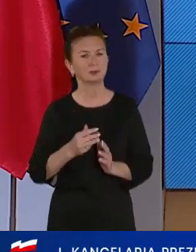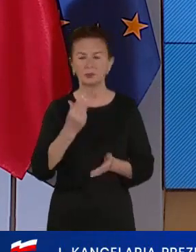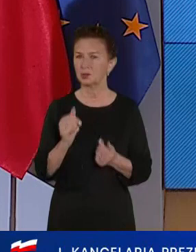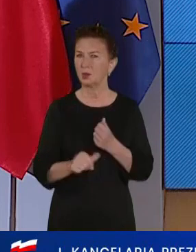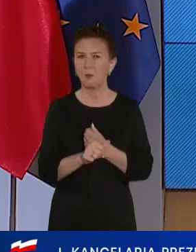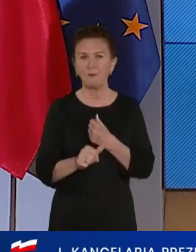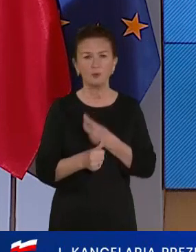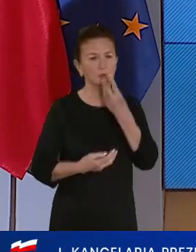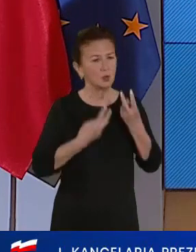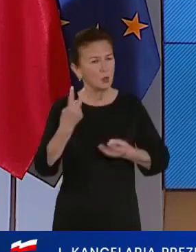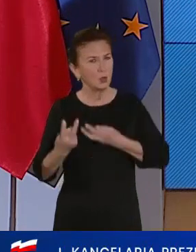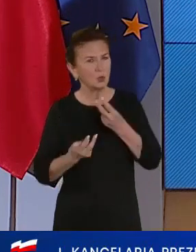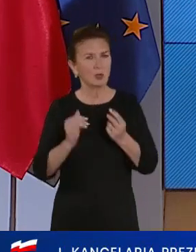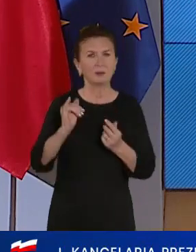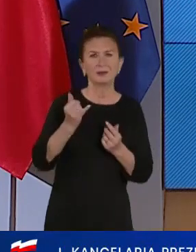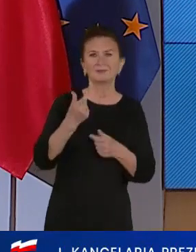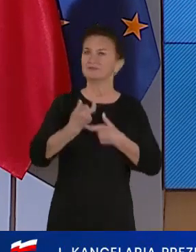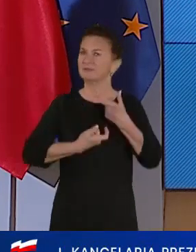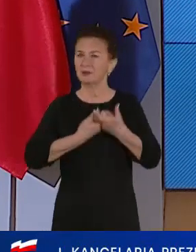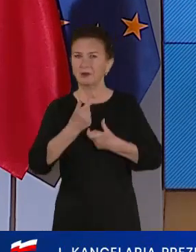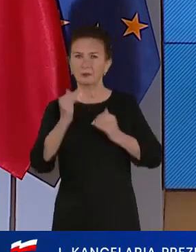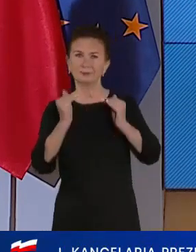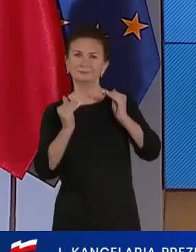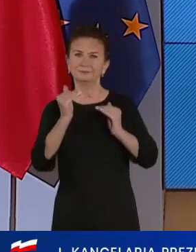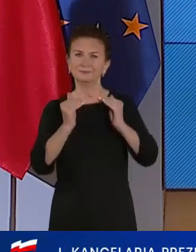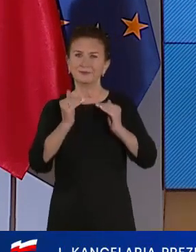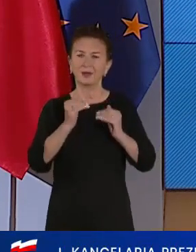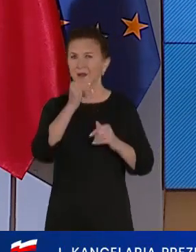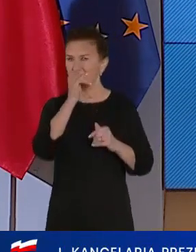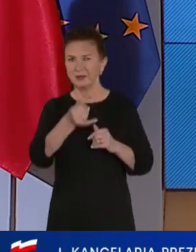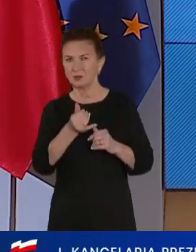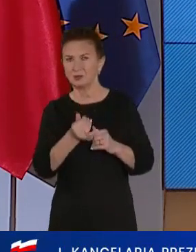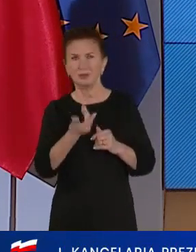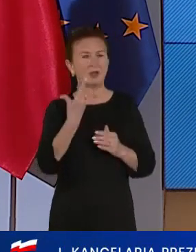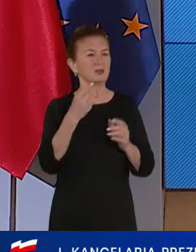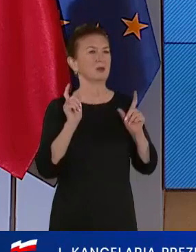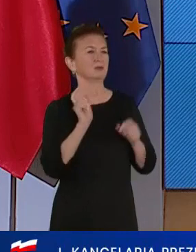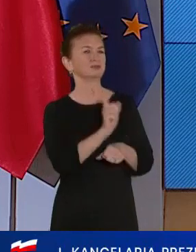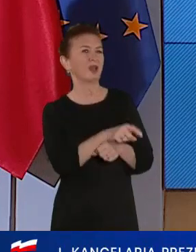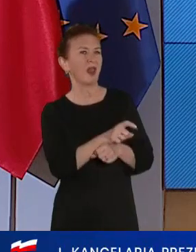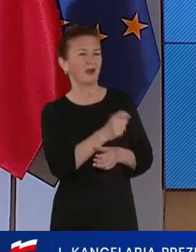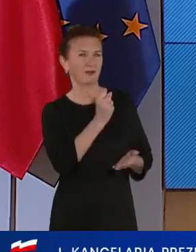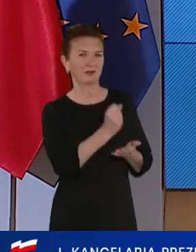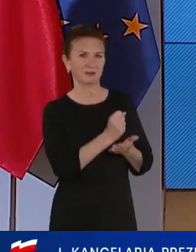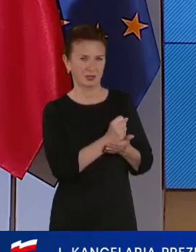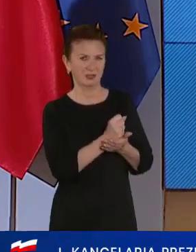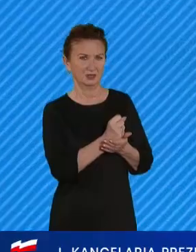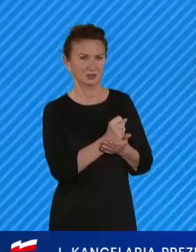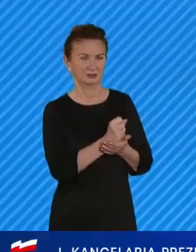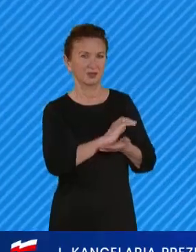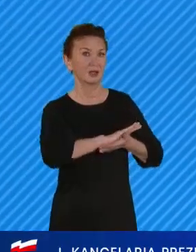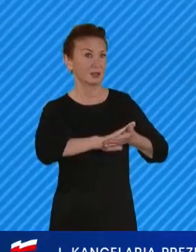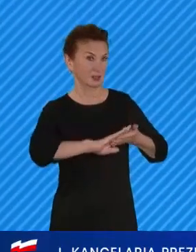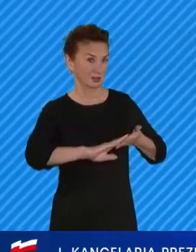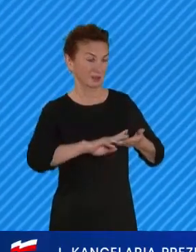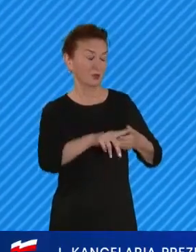punktu równowagi. Nie możemy wpaść z jednej strony w przepaść lekceważenia zasad sanitarnych, które prowadzą